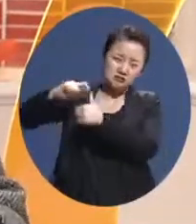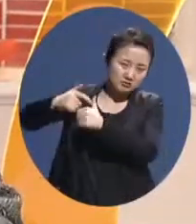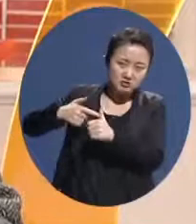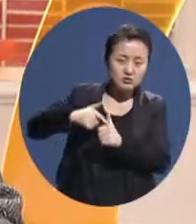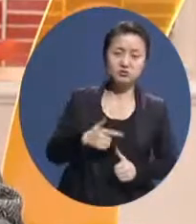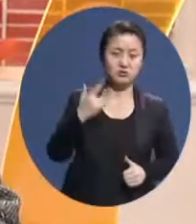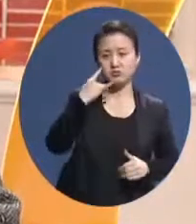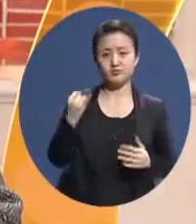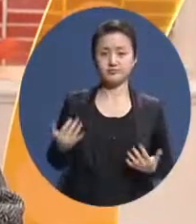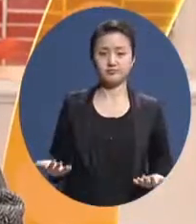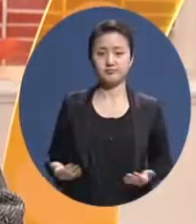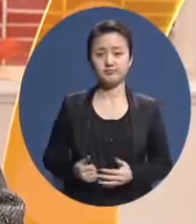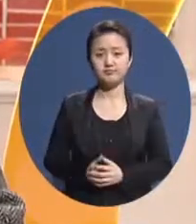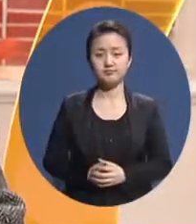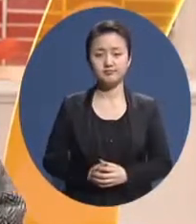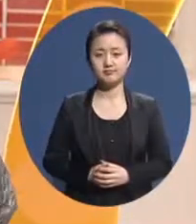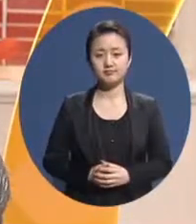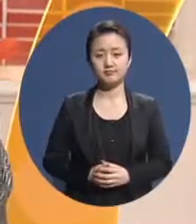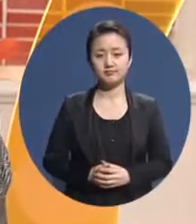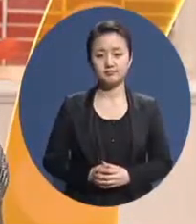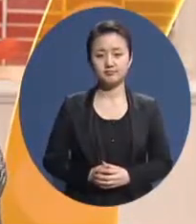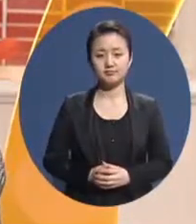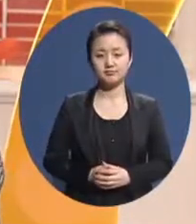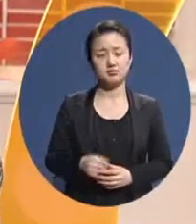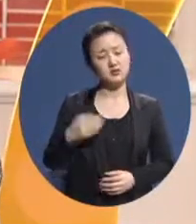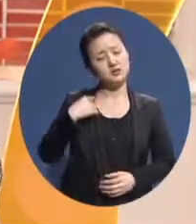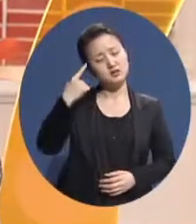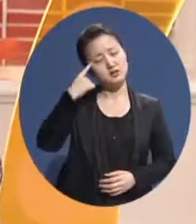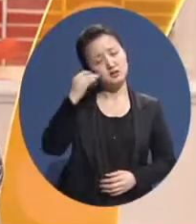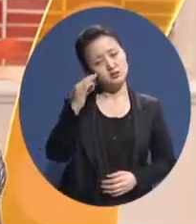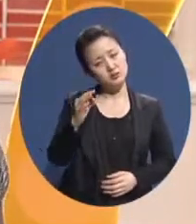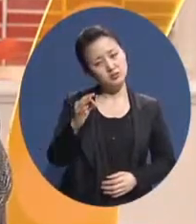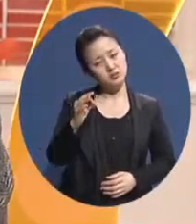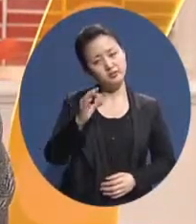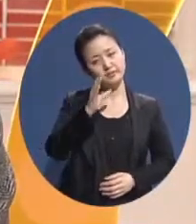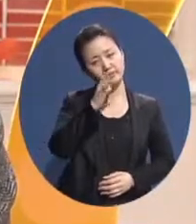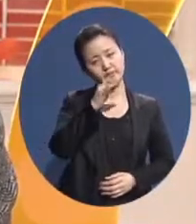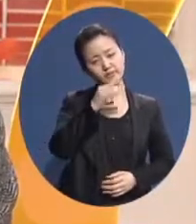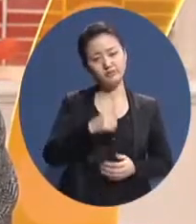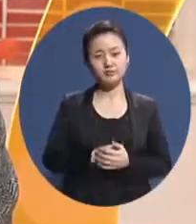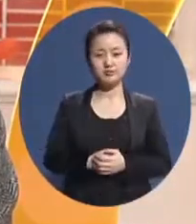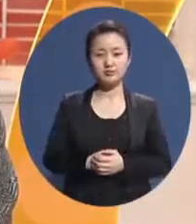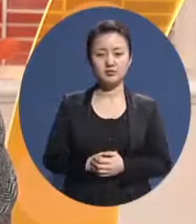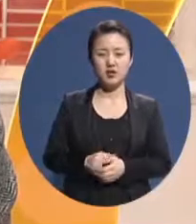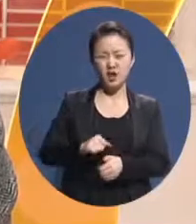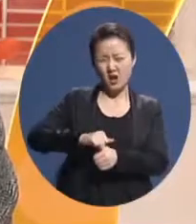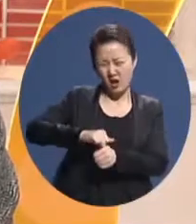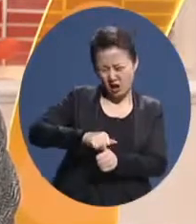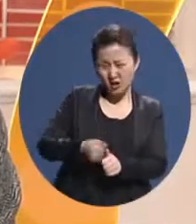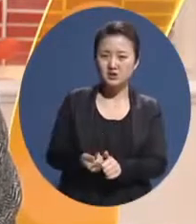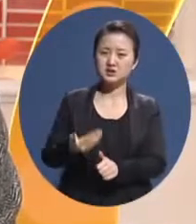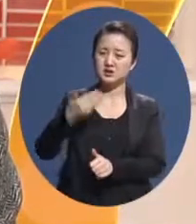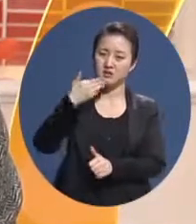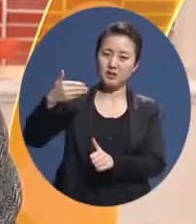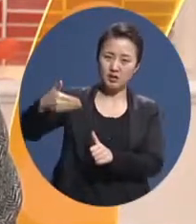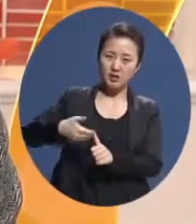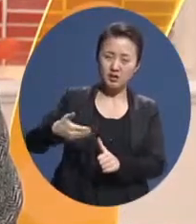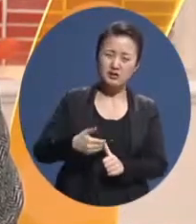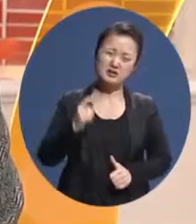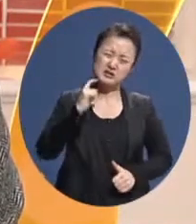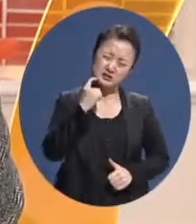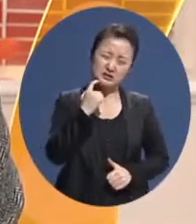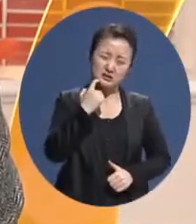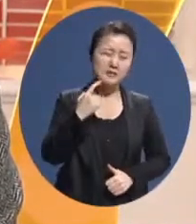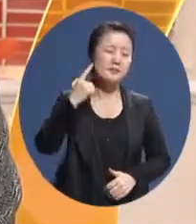근데 먹는 건 중요해 정도로만 얘기를 해주셨는데 제가 이렇게 가만히 생각해 보면 그때 나를 억지로 먹으라고 하고 무서운 아버지가 나를 강요하거나